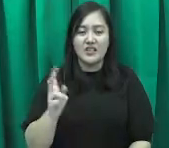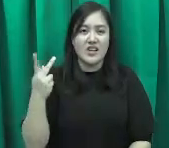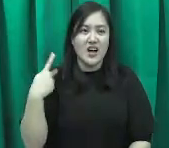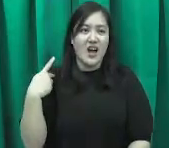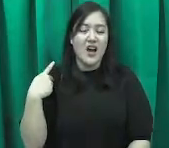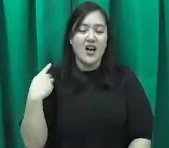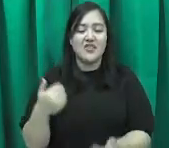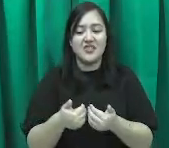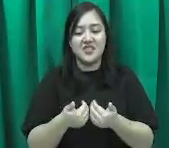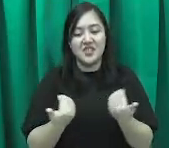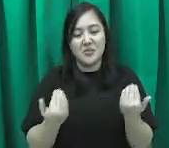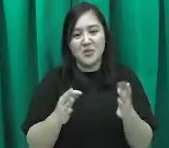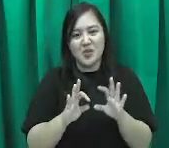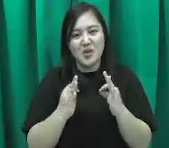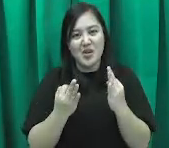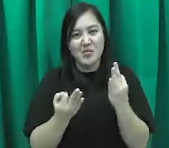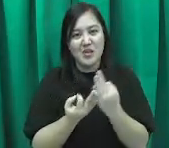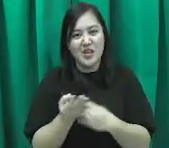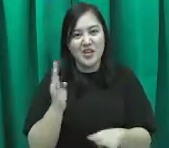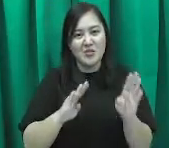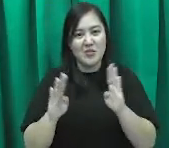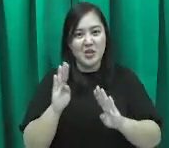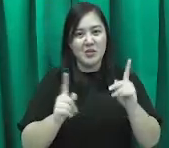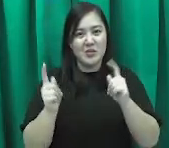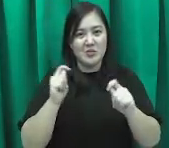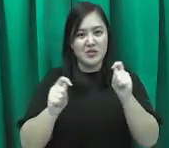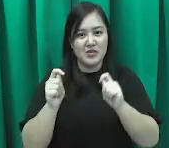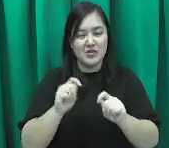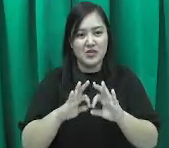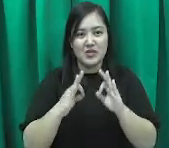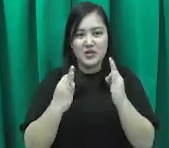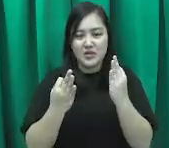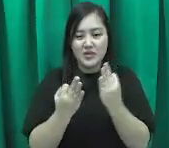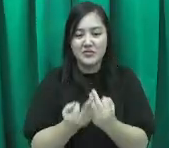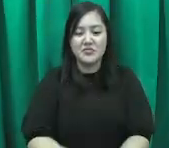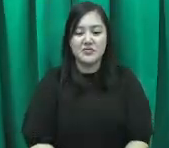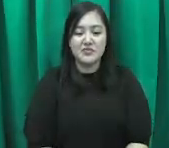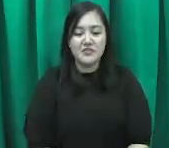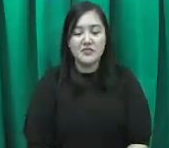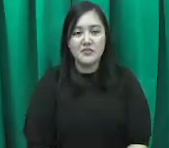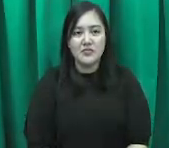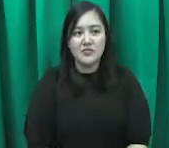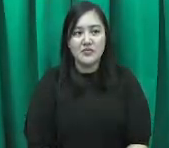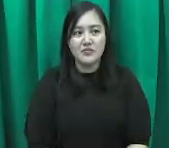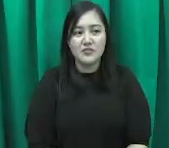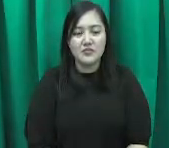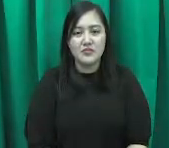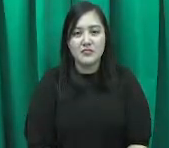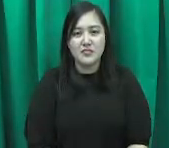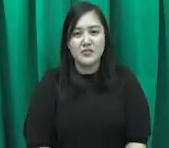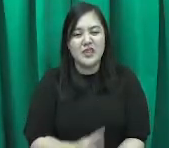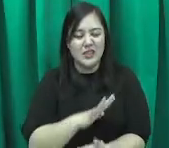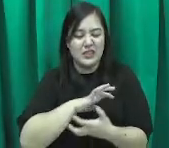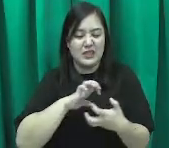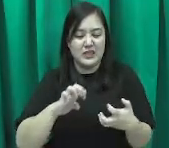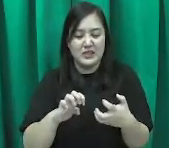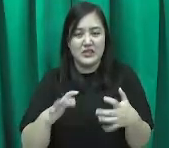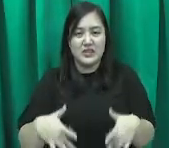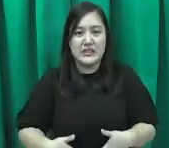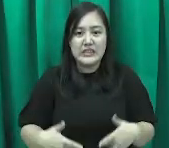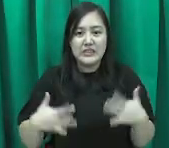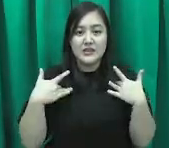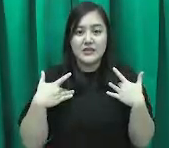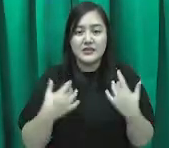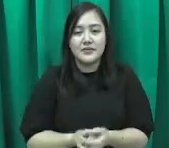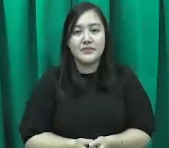niya, hindi nakatapos pag-aaral, nag-asawa, may ibang pamilya na rin. Yes. Kung hindi, magulo ang buhay. So, yung